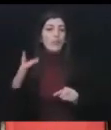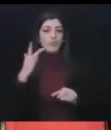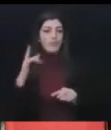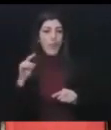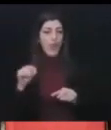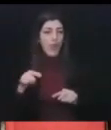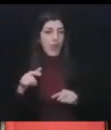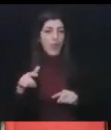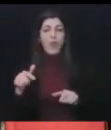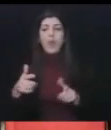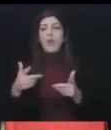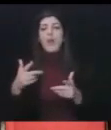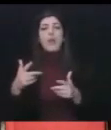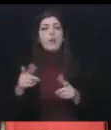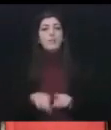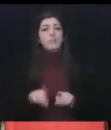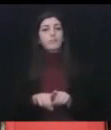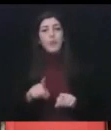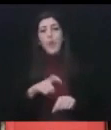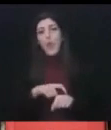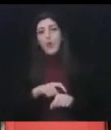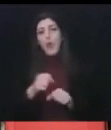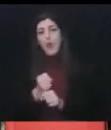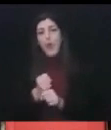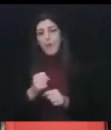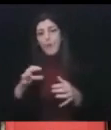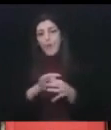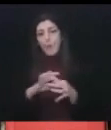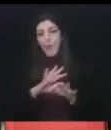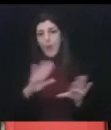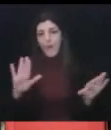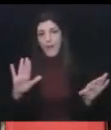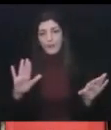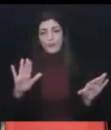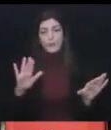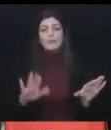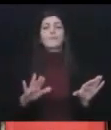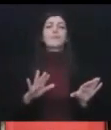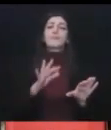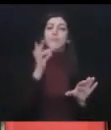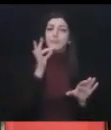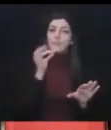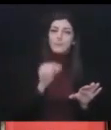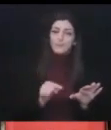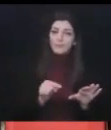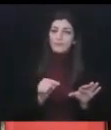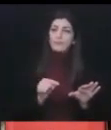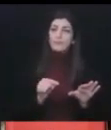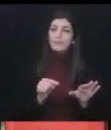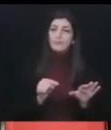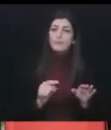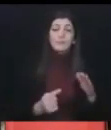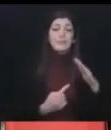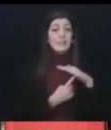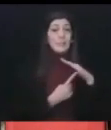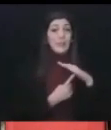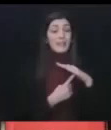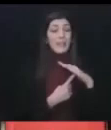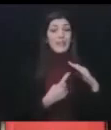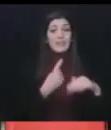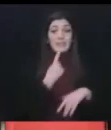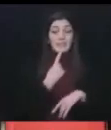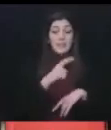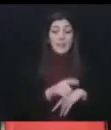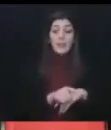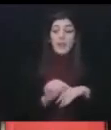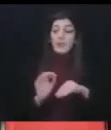gialle, ovviamente sempre durante l'orario di lavoro. Cioè fare in modo che i dipendenti che arrivano